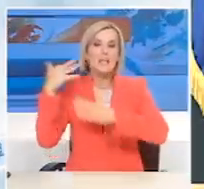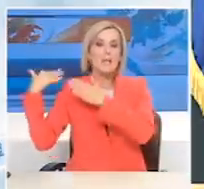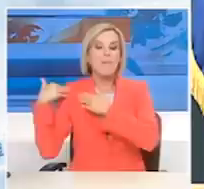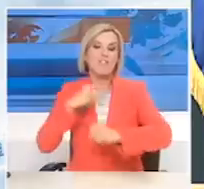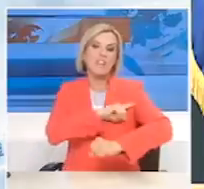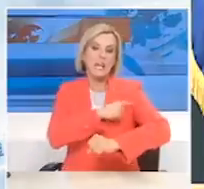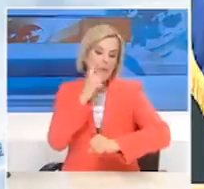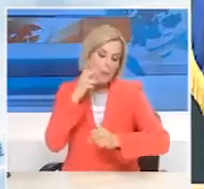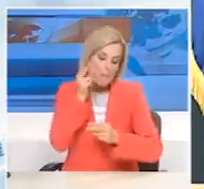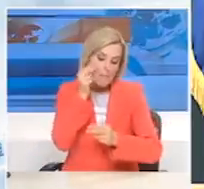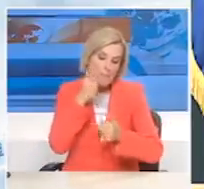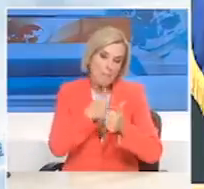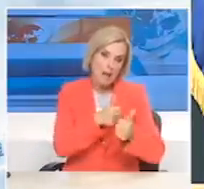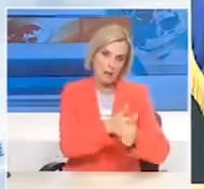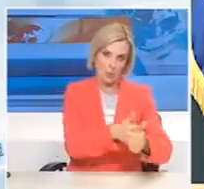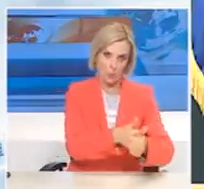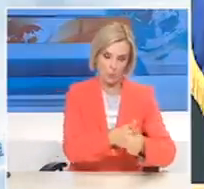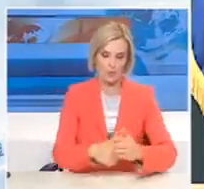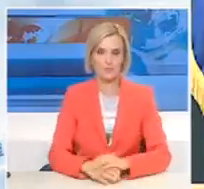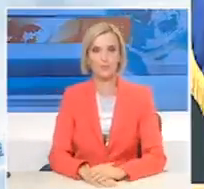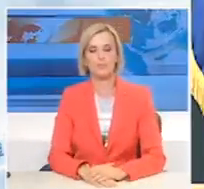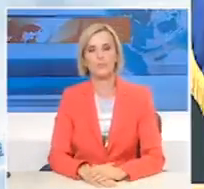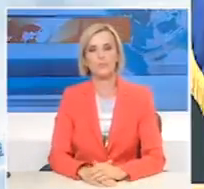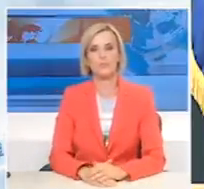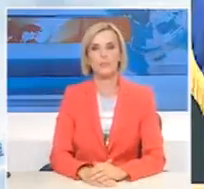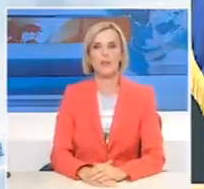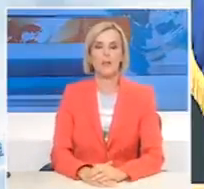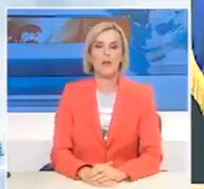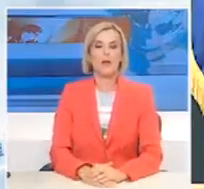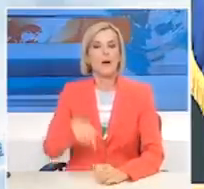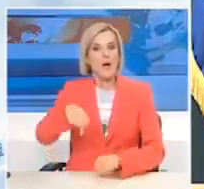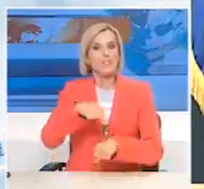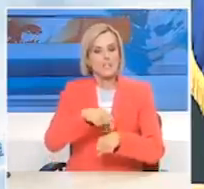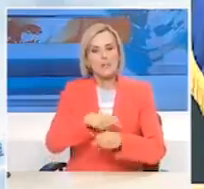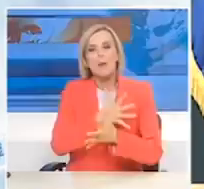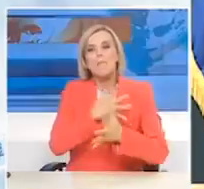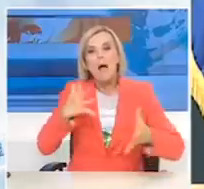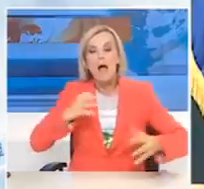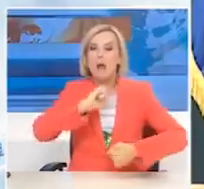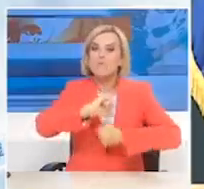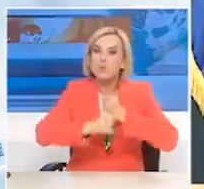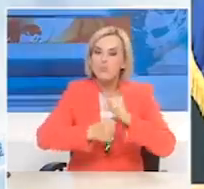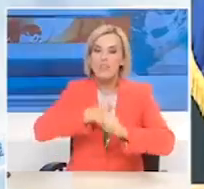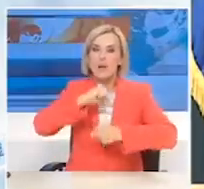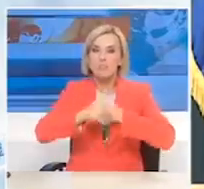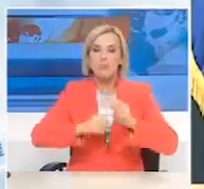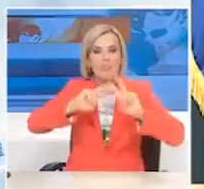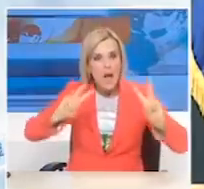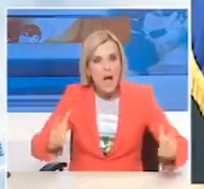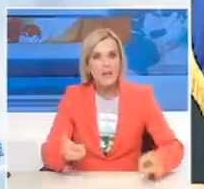Βλέπουμε ότι χαρακτηριστικά οι προσπάθειες για ένα επιτυχές φάρμακο, ενώ μέχρι τώρα αφορούσαν κυρίως τις σοβαρές μορφές της